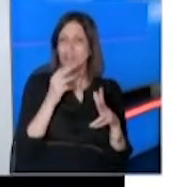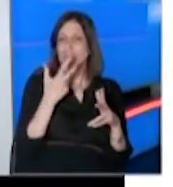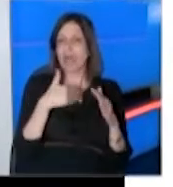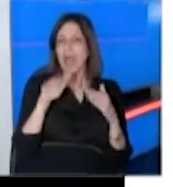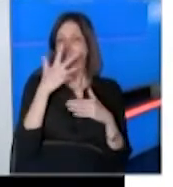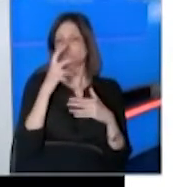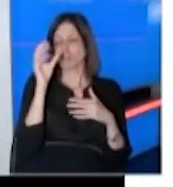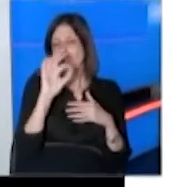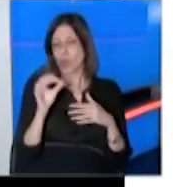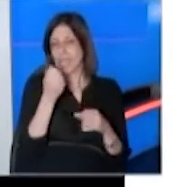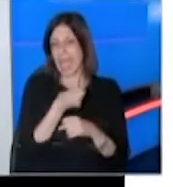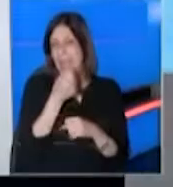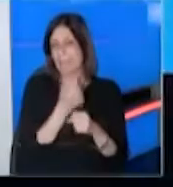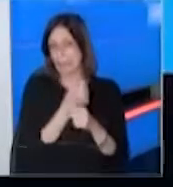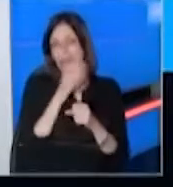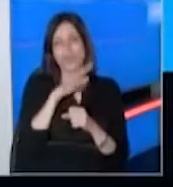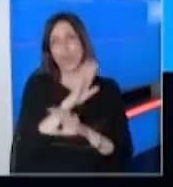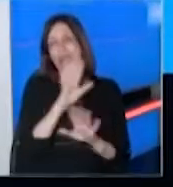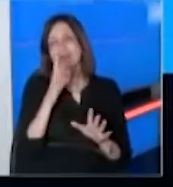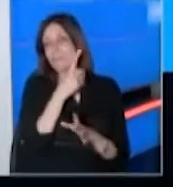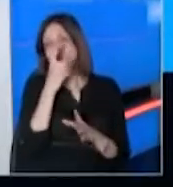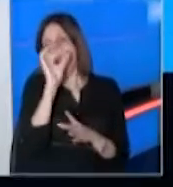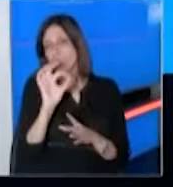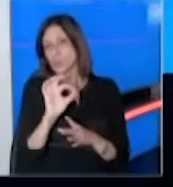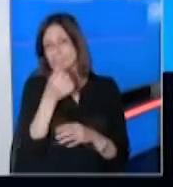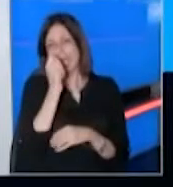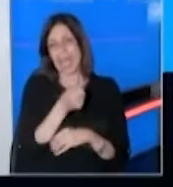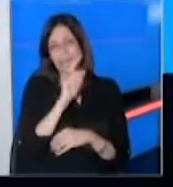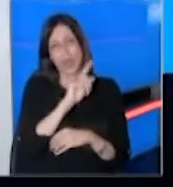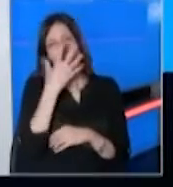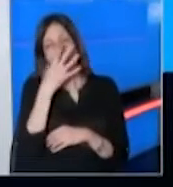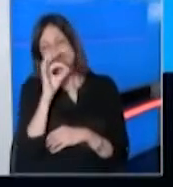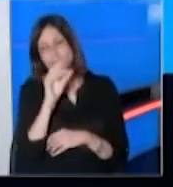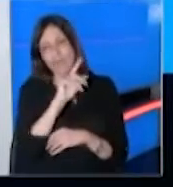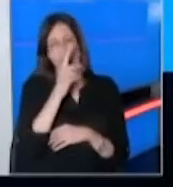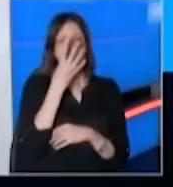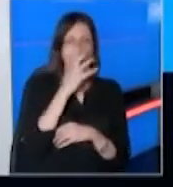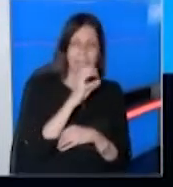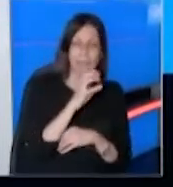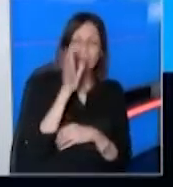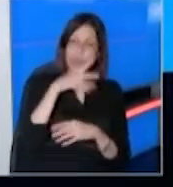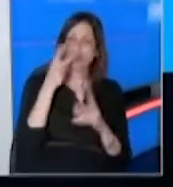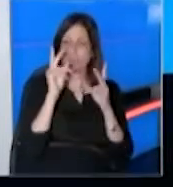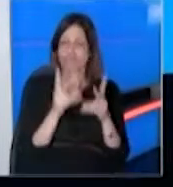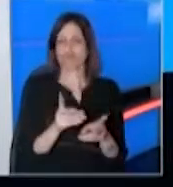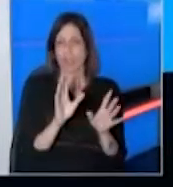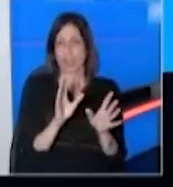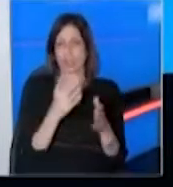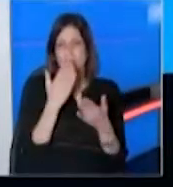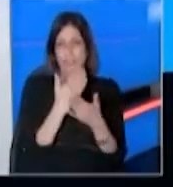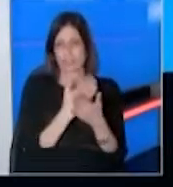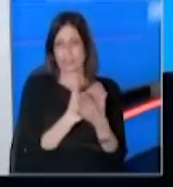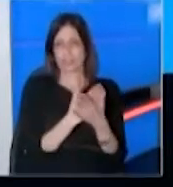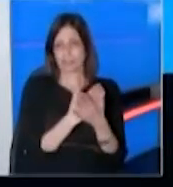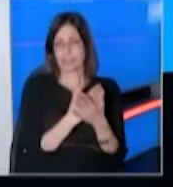חקלאים פעילים. זאת אומרת, גם אם אין 100% חקלאים ביישוב, ולא 50, ולא 40-30, גם אז אפשר. תקן